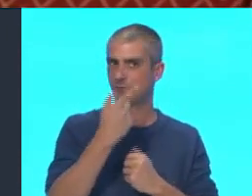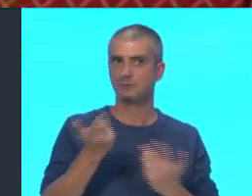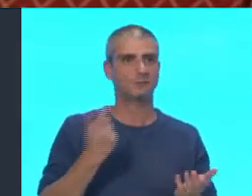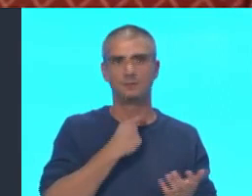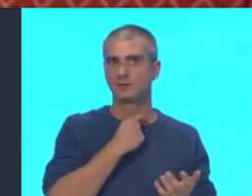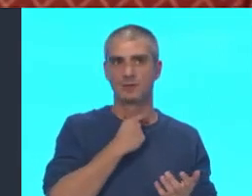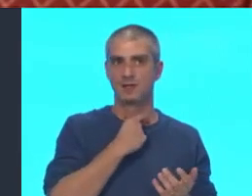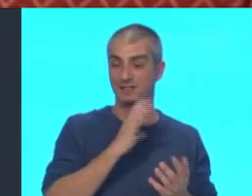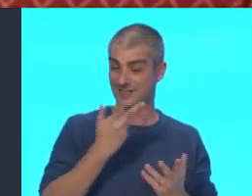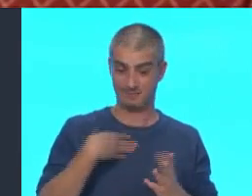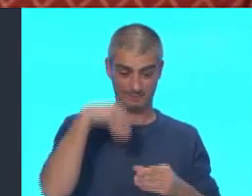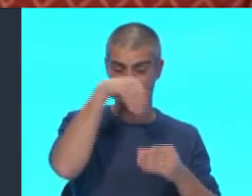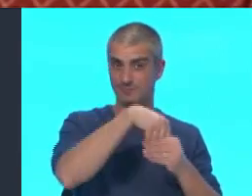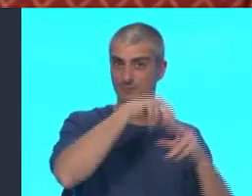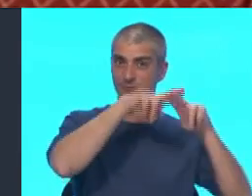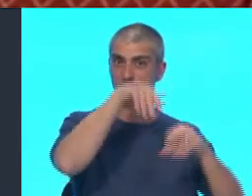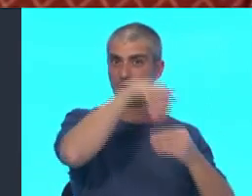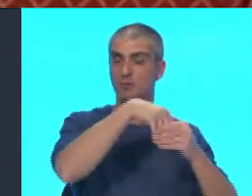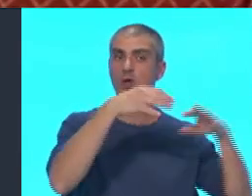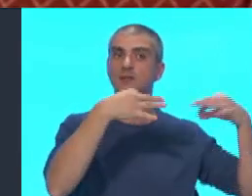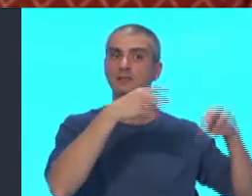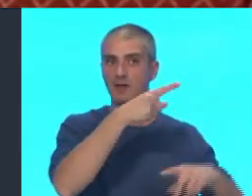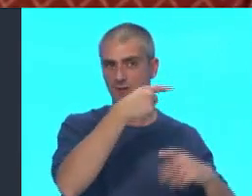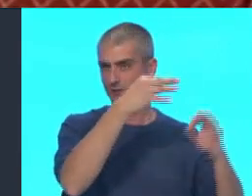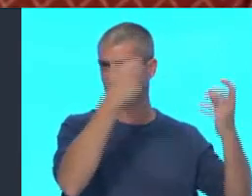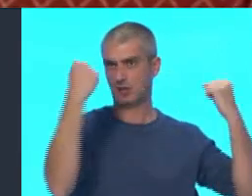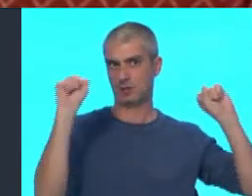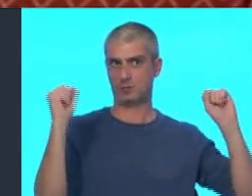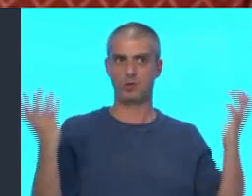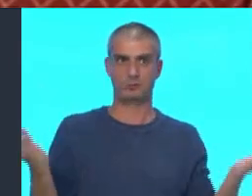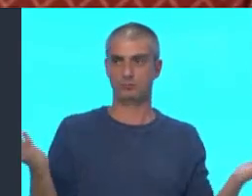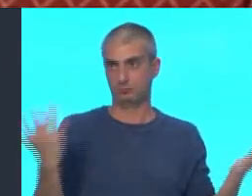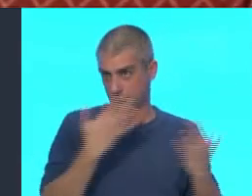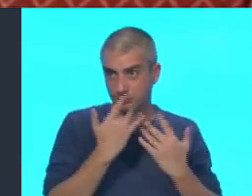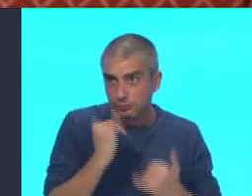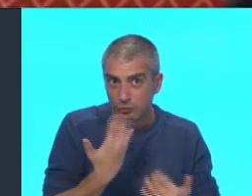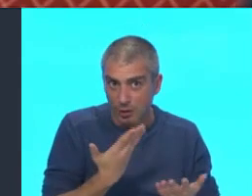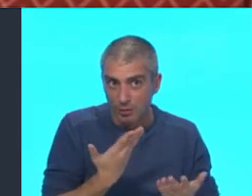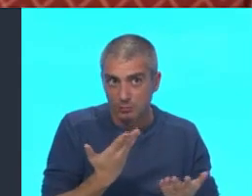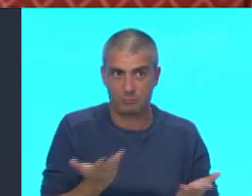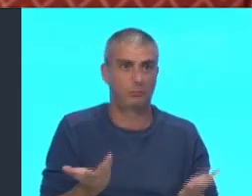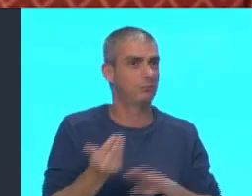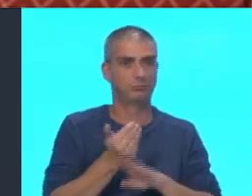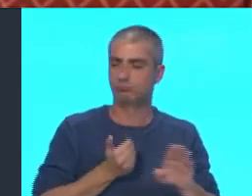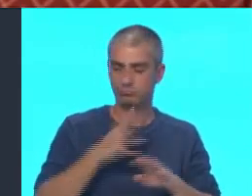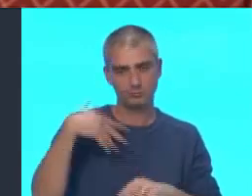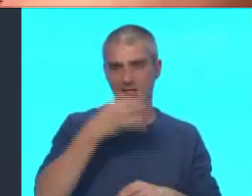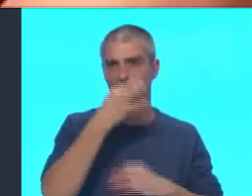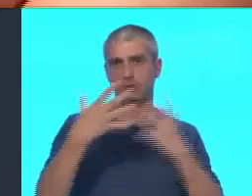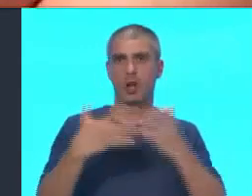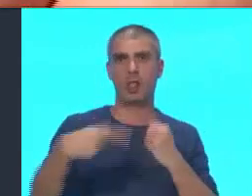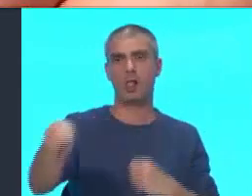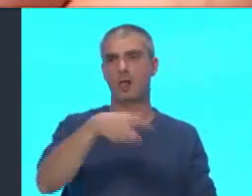inevitable, because if we are in Spain and Spain is a democracy, which apparently it is, sooner or later the referendum is going to take